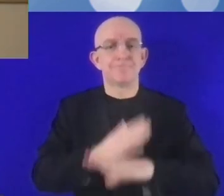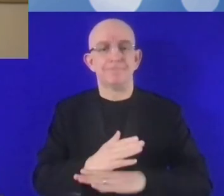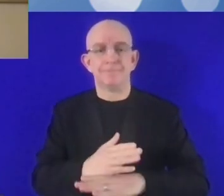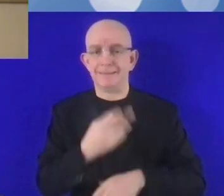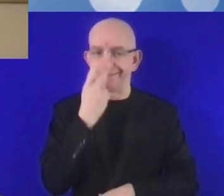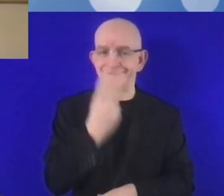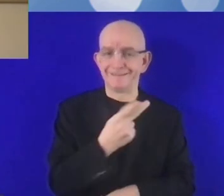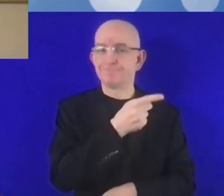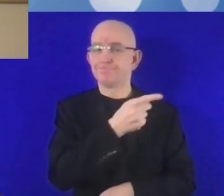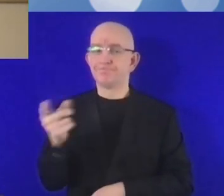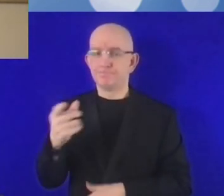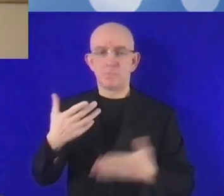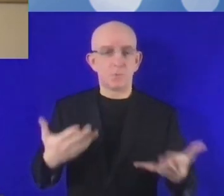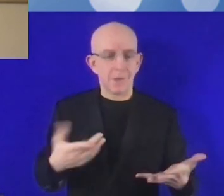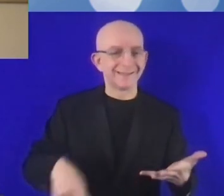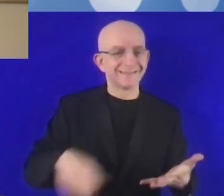希望